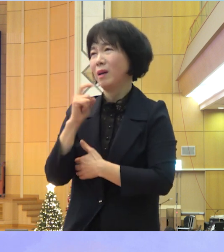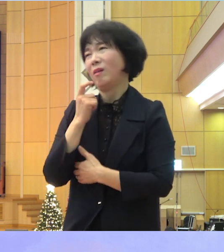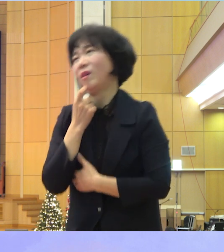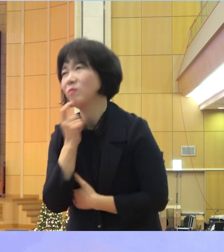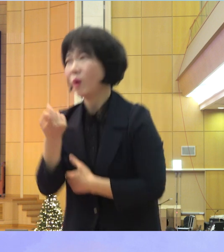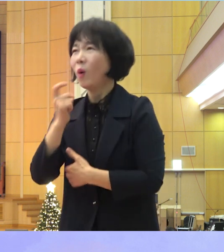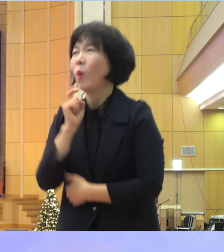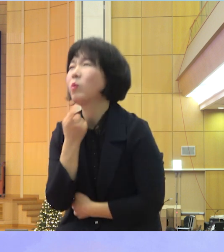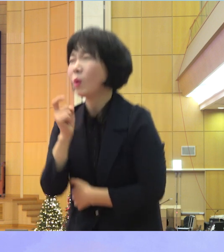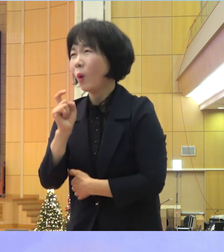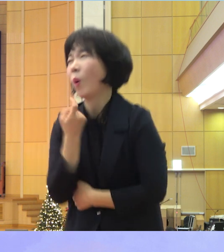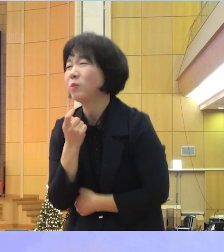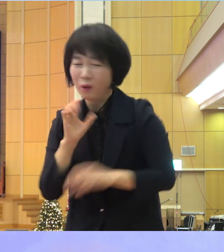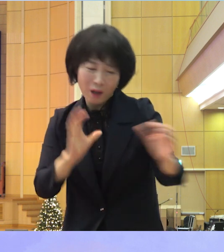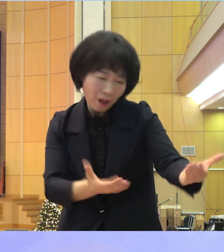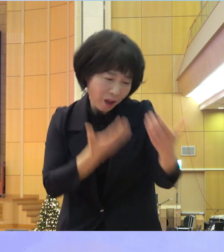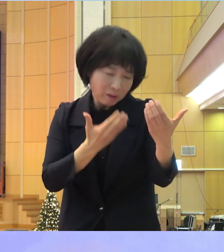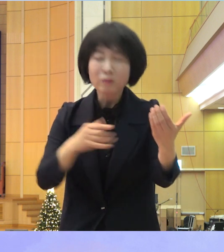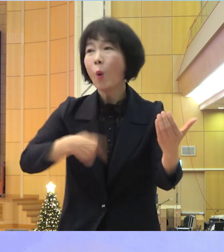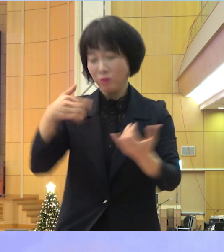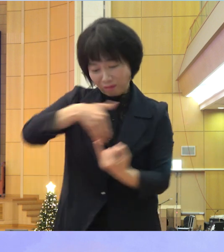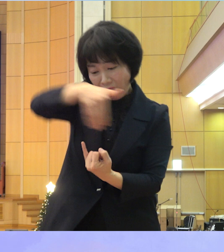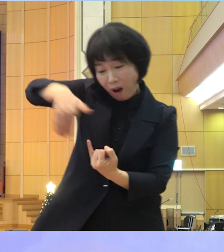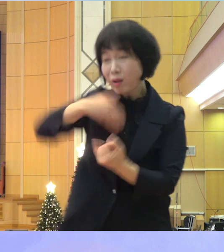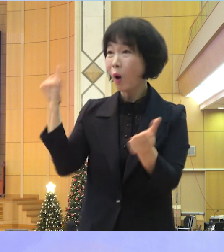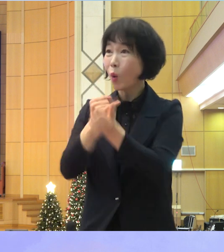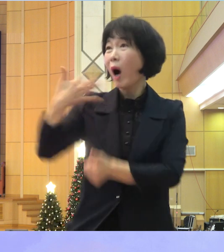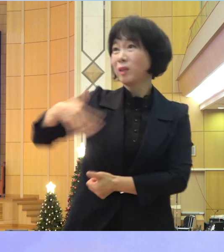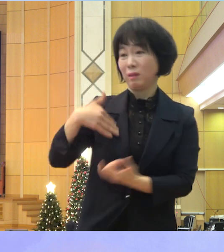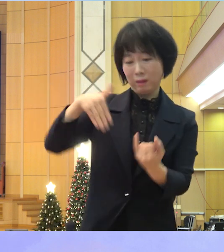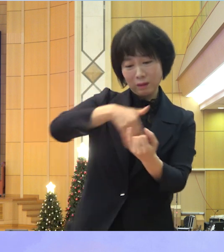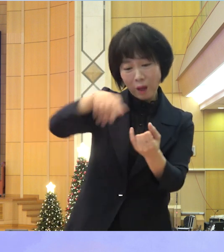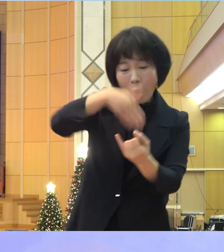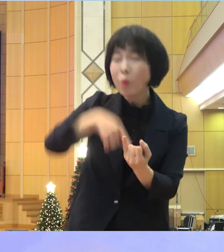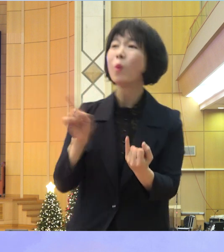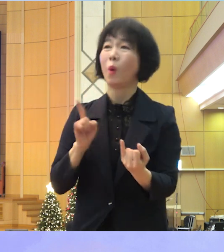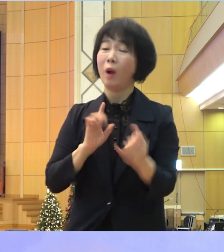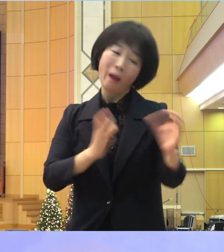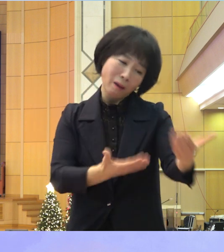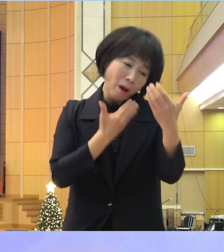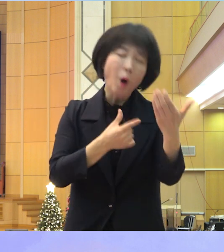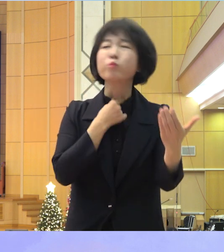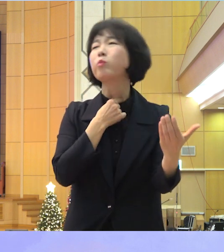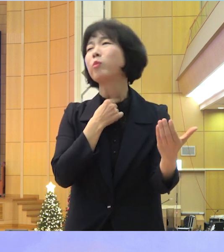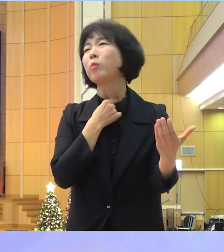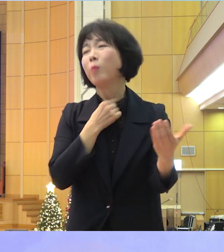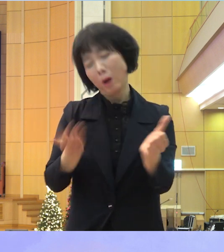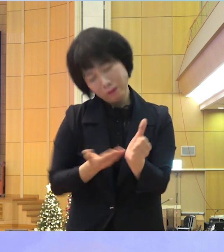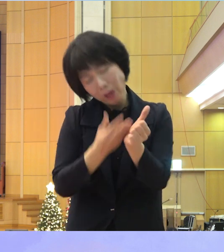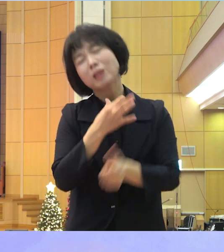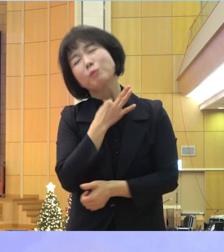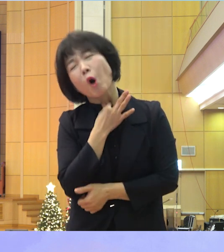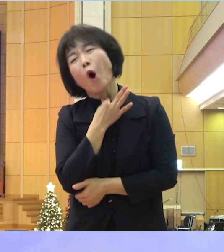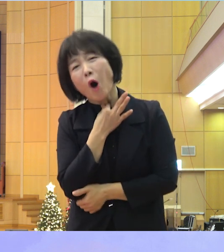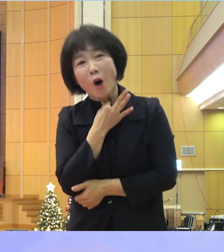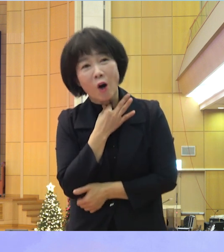아버지, 왕이요, 나 지금 홀로 사는데, 나 결혼도 못했는데 이 아이를 나에게 양아들로 삼아서